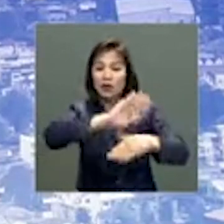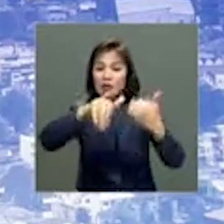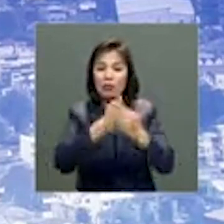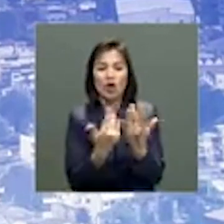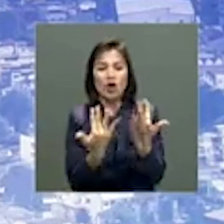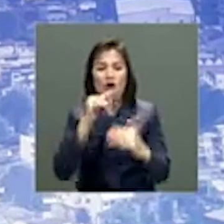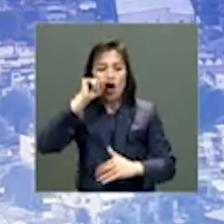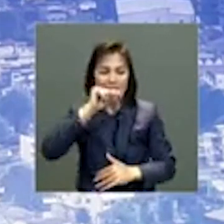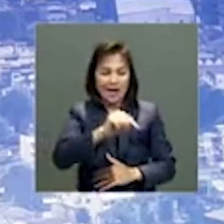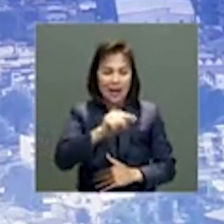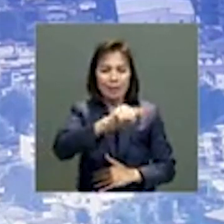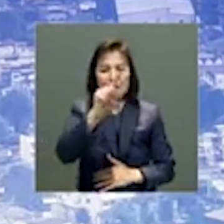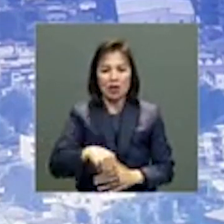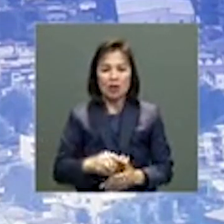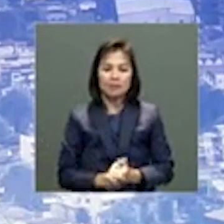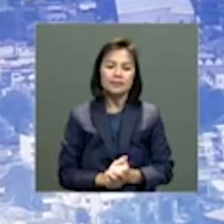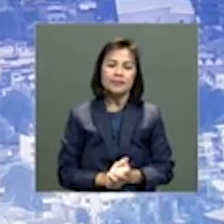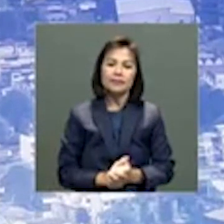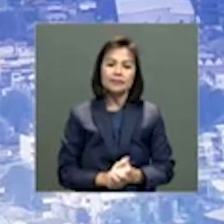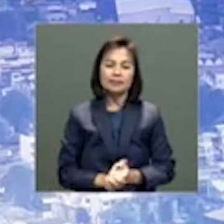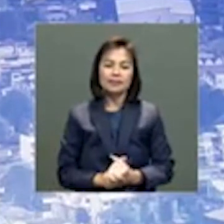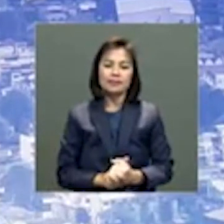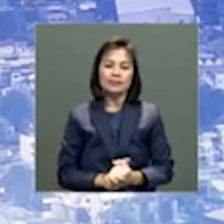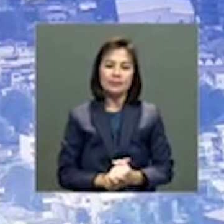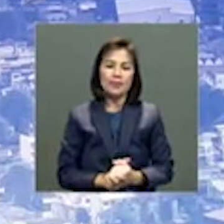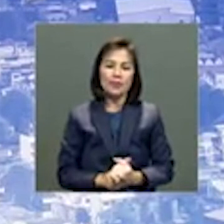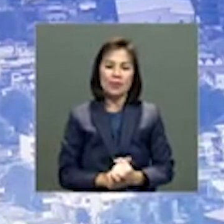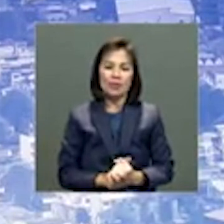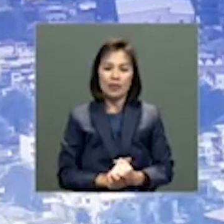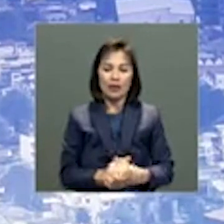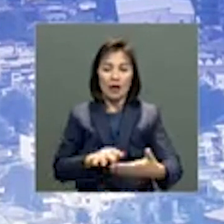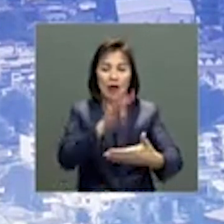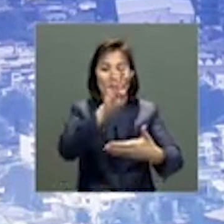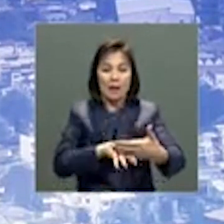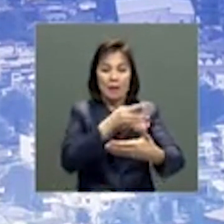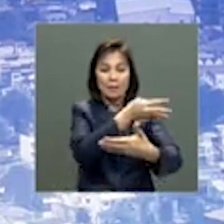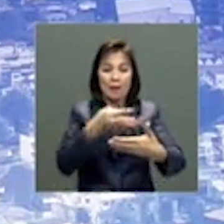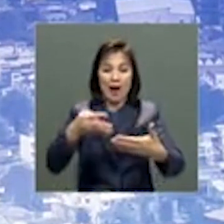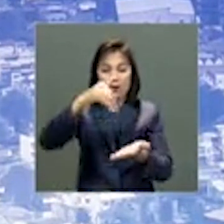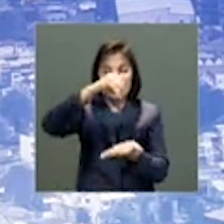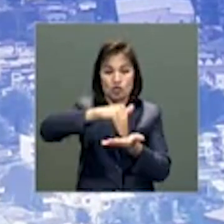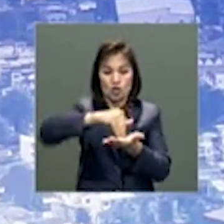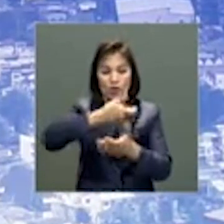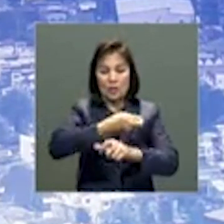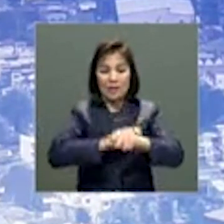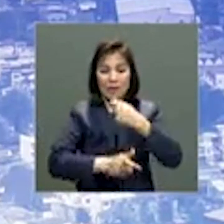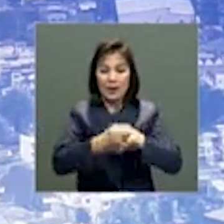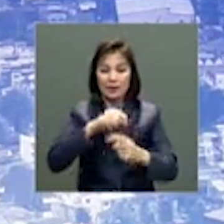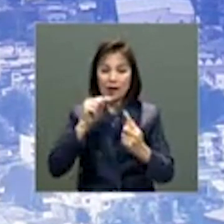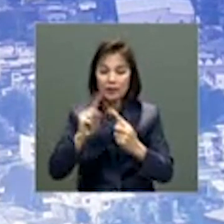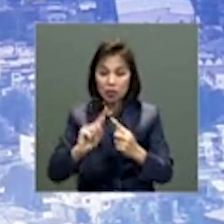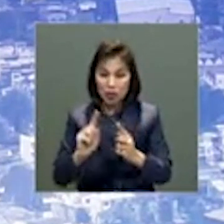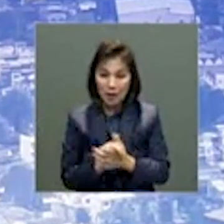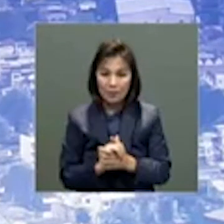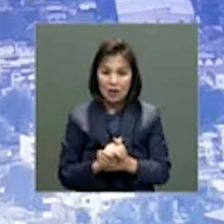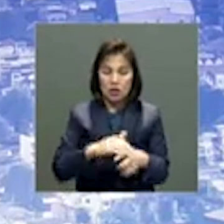ลยืนยันทั้งห้องปฏิบัติการพบเชื้อแต่อยู่ระหว่างรอประวัติและสอบสวนโรค7คนค่ะนายแพทย์ทวีสิน